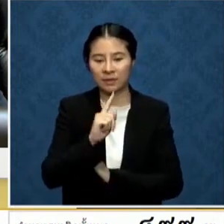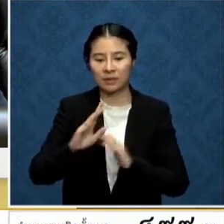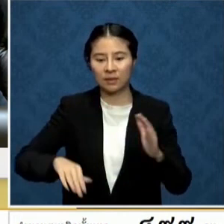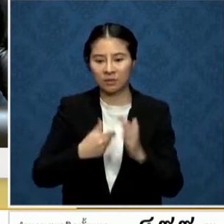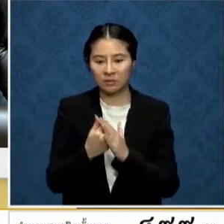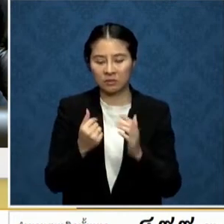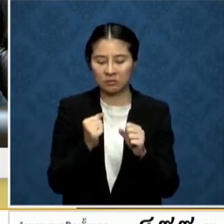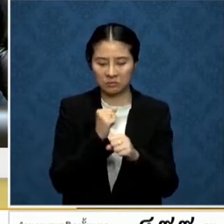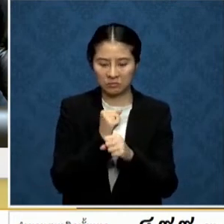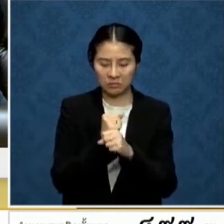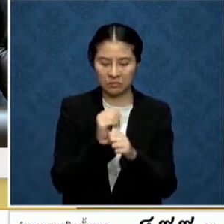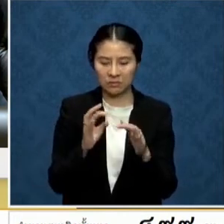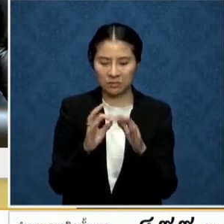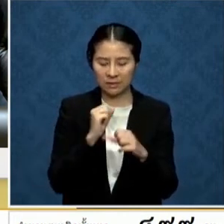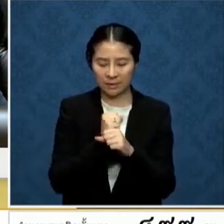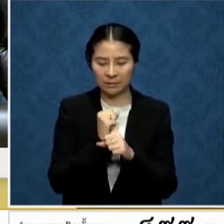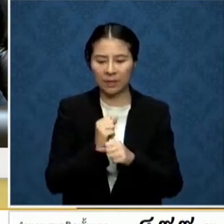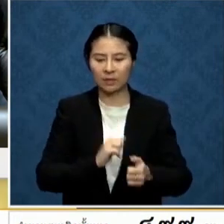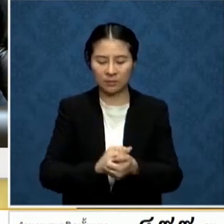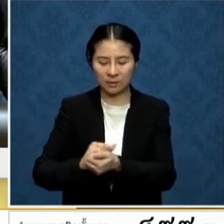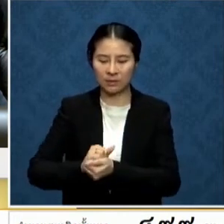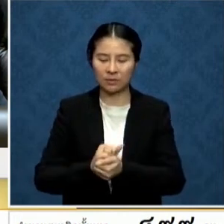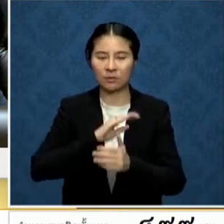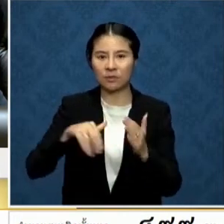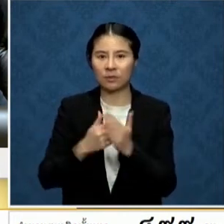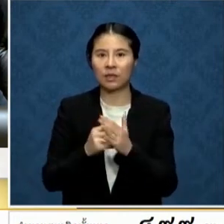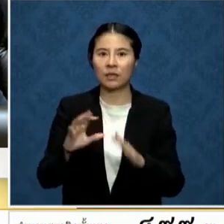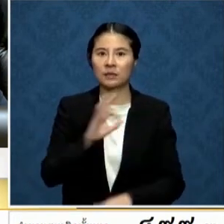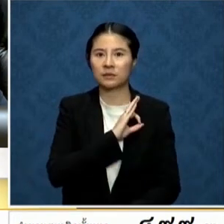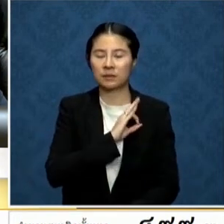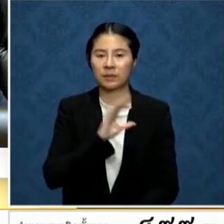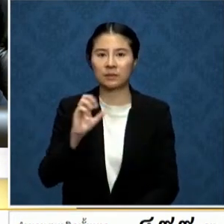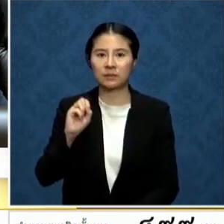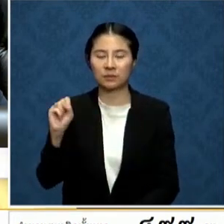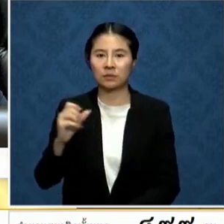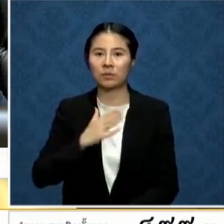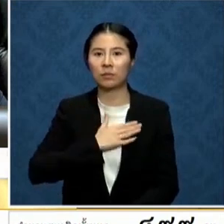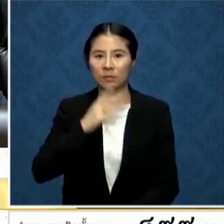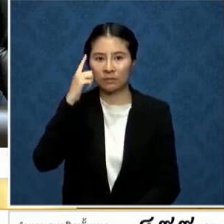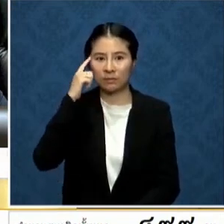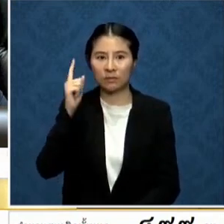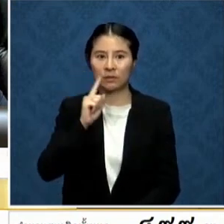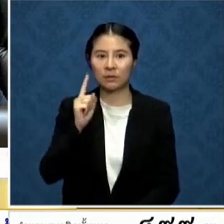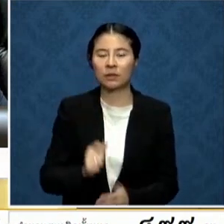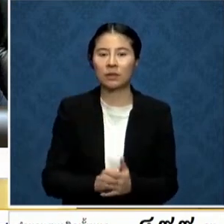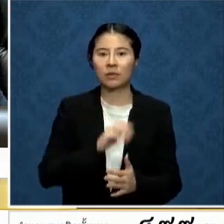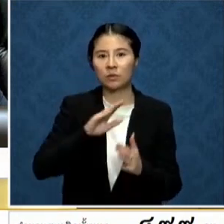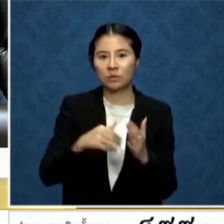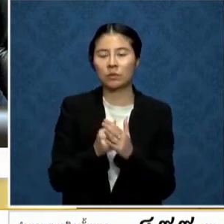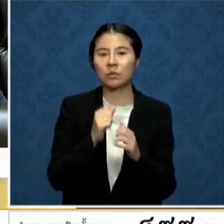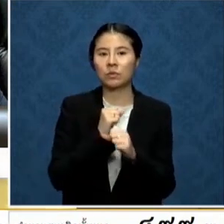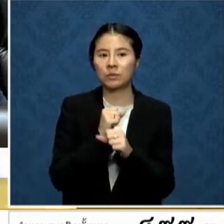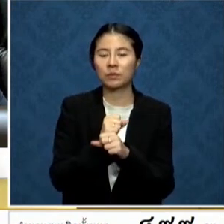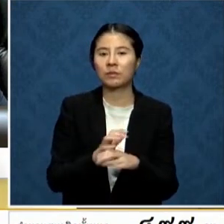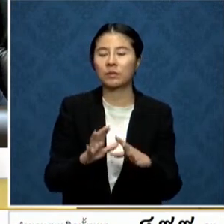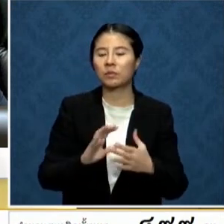ประสิทธิภาพและตอบโจทย์การทำงานร่วมกันของพวกเราสมาชิกสภาพู้ราษฎรผมเชื่ออย่างนั้นจริงๆว่าเราจะได้คำตอบที่ดีหรือ